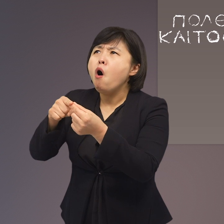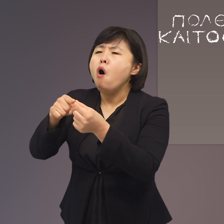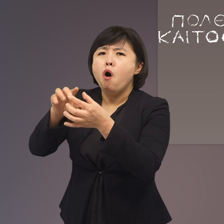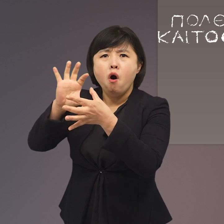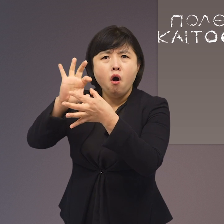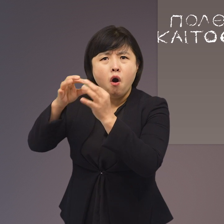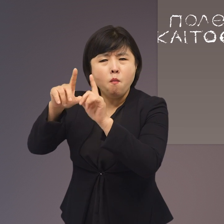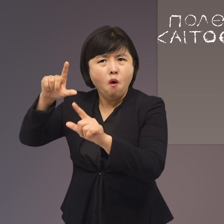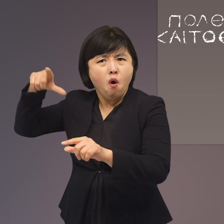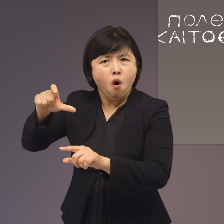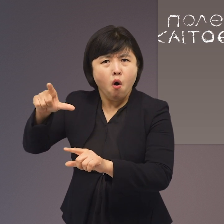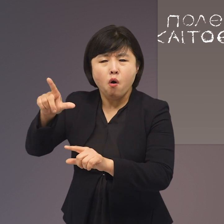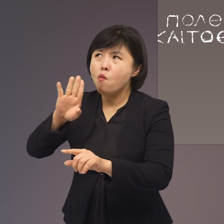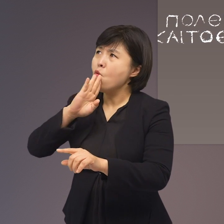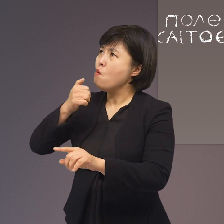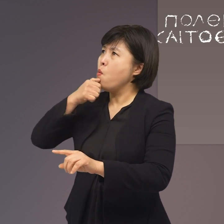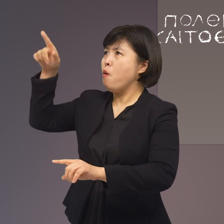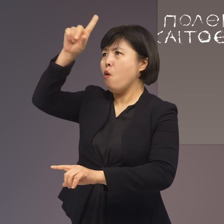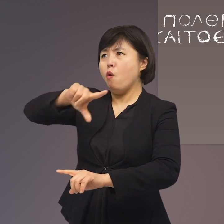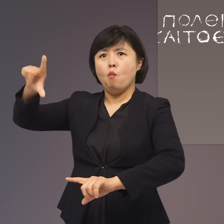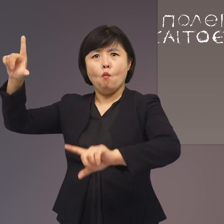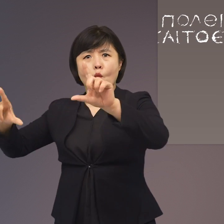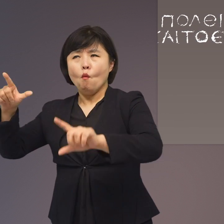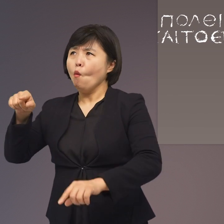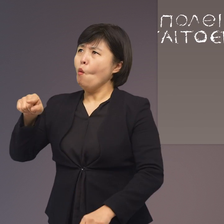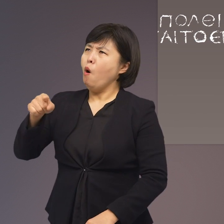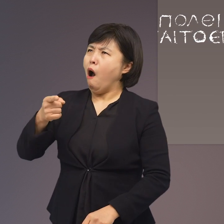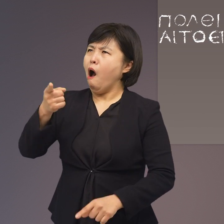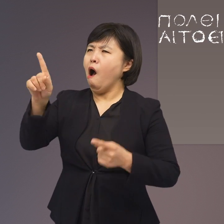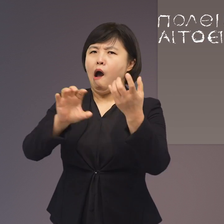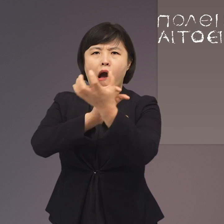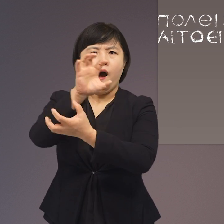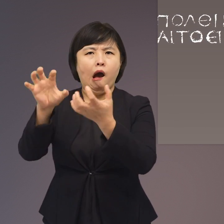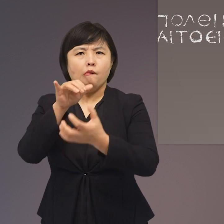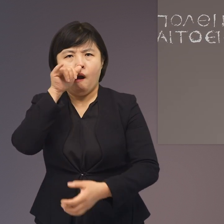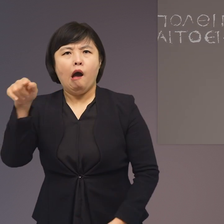양식이 강하지만 로마적인 인상이 조금 섞여 있어요.